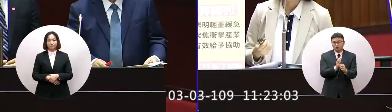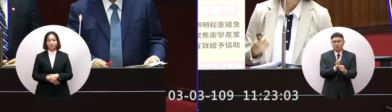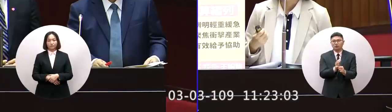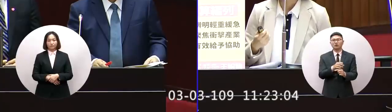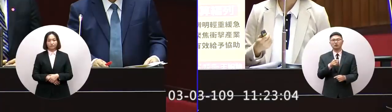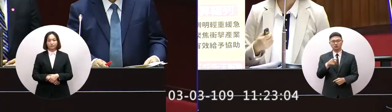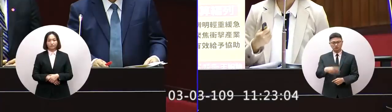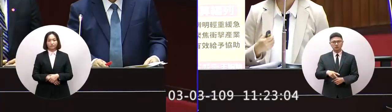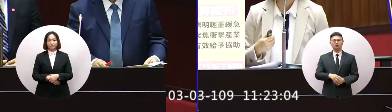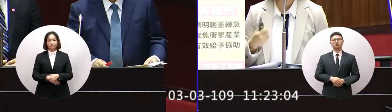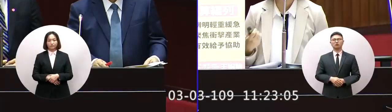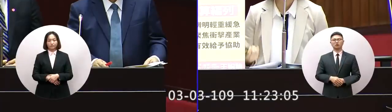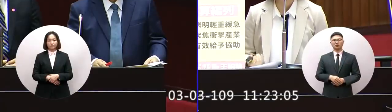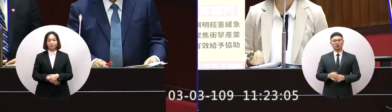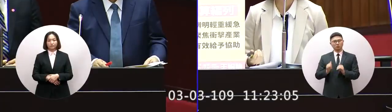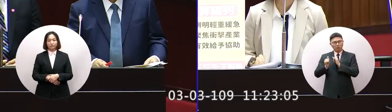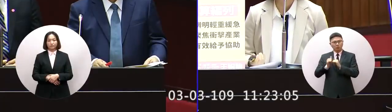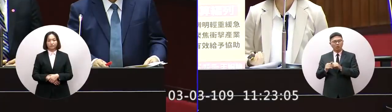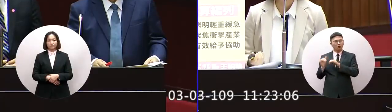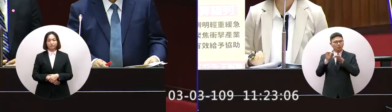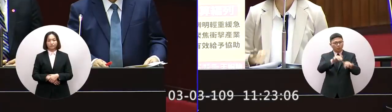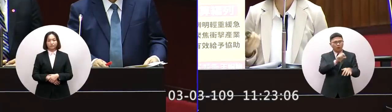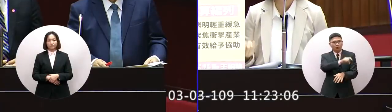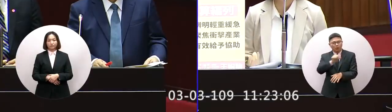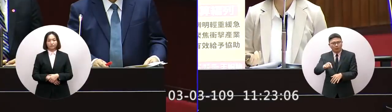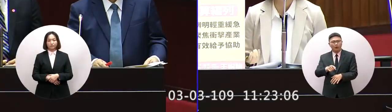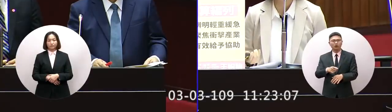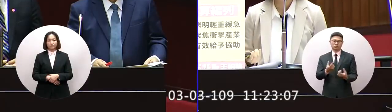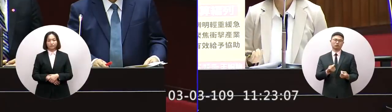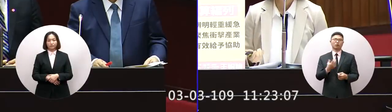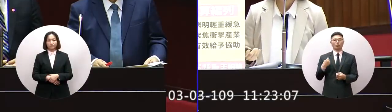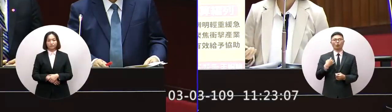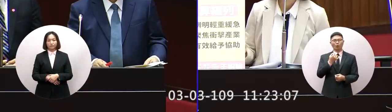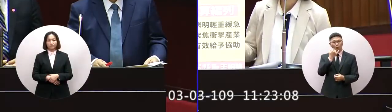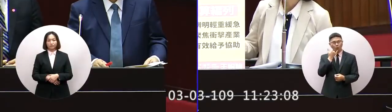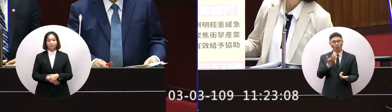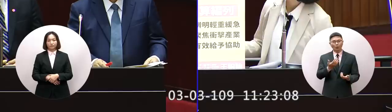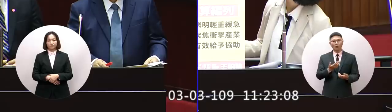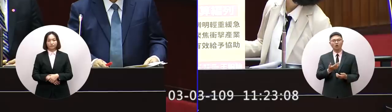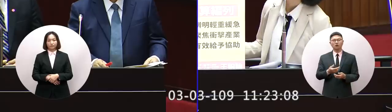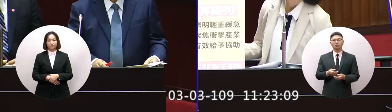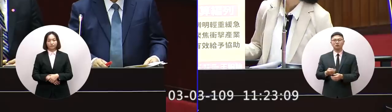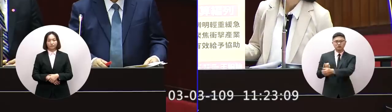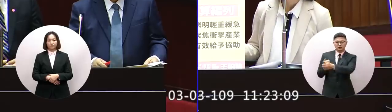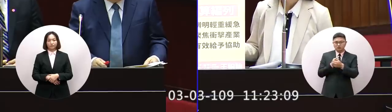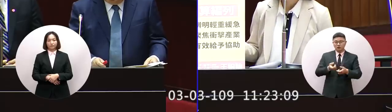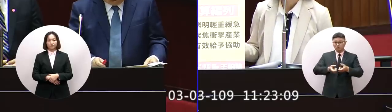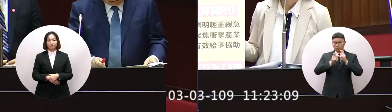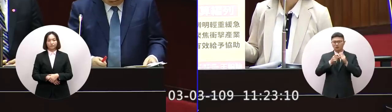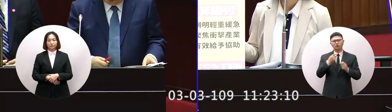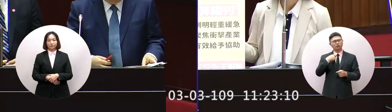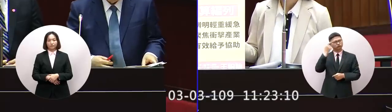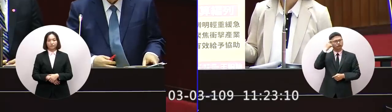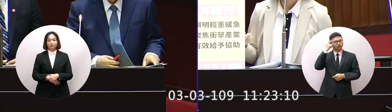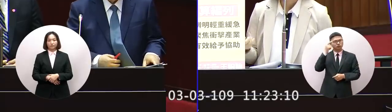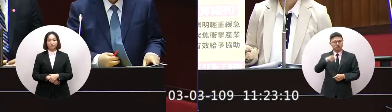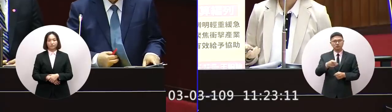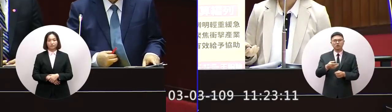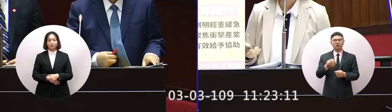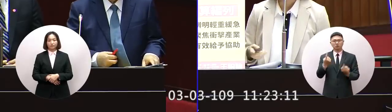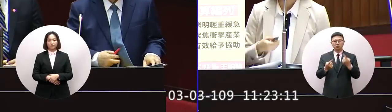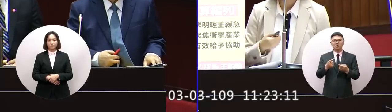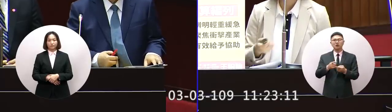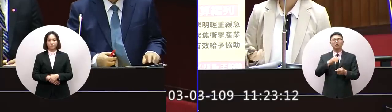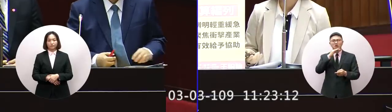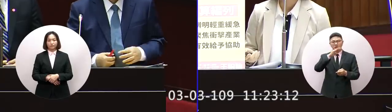响的情况下，能够还是安心的能够去做到消费的动作、消费的行为。那我们这样认为，这样这些补助可能会比疫情过后更有实